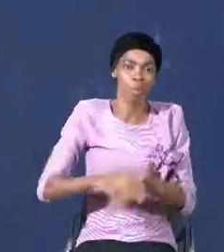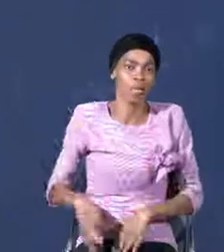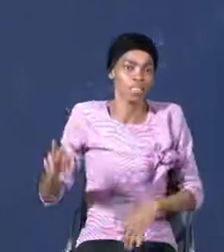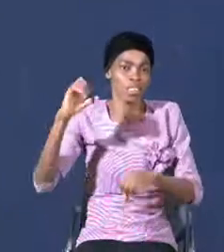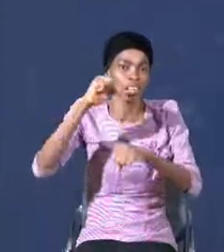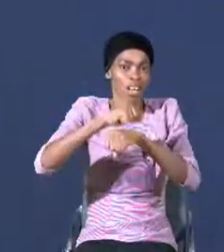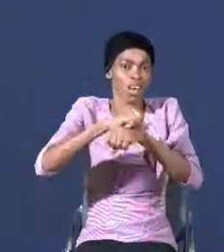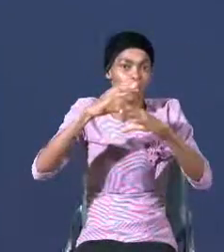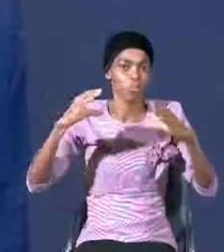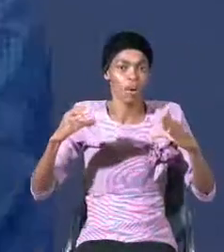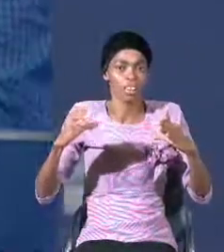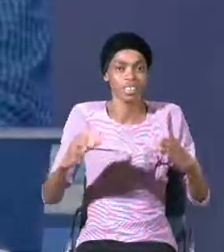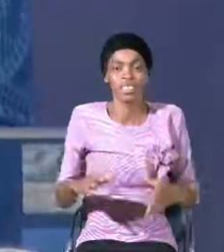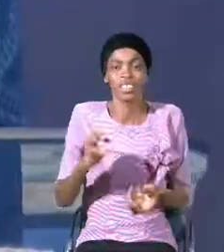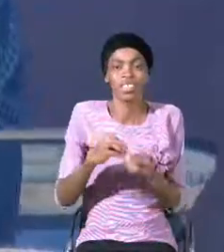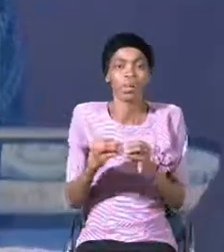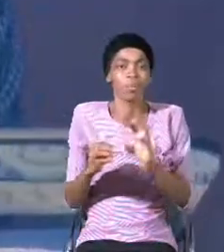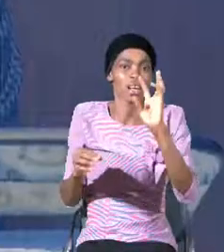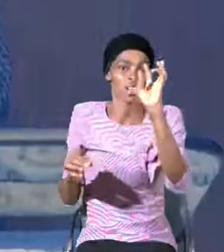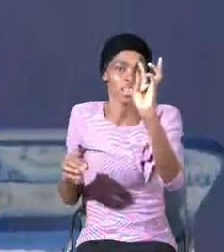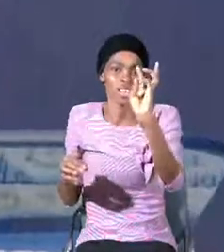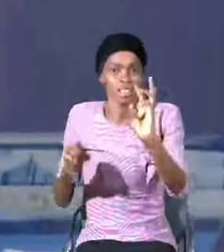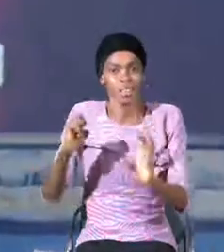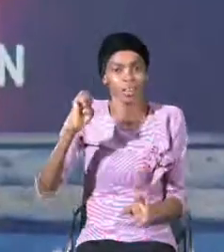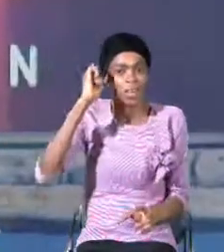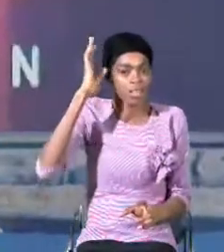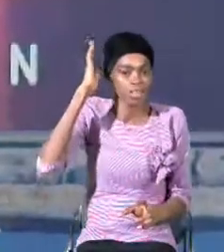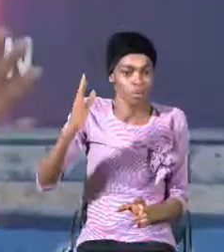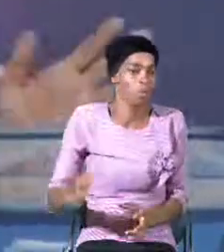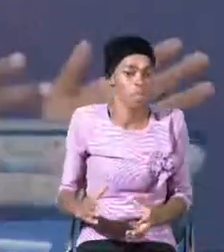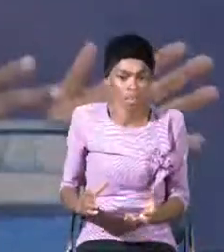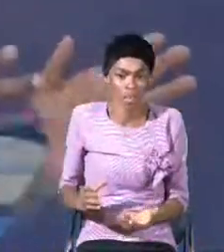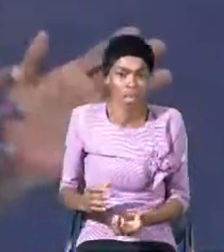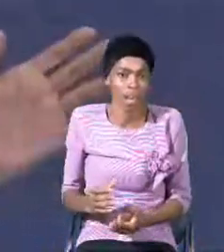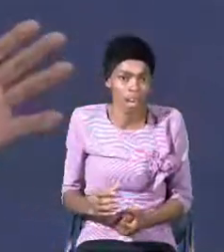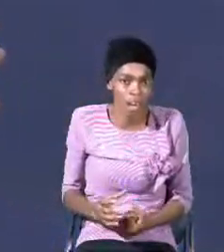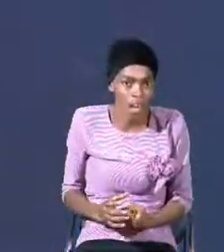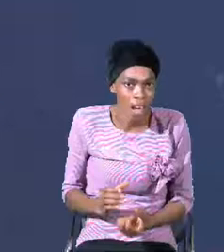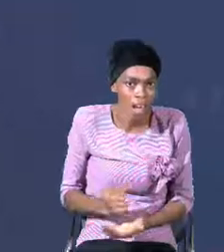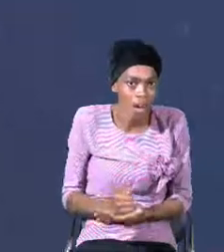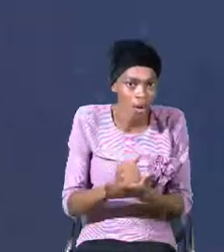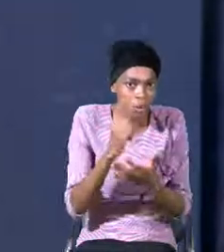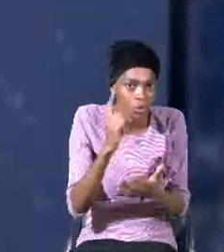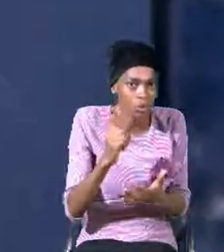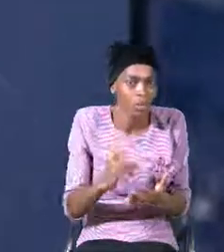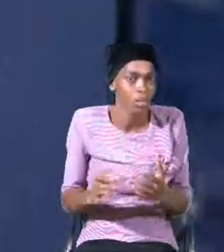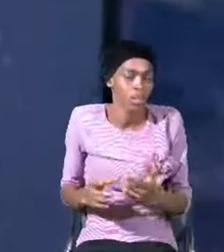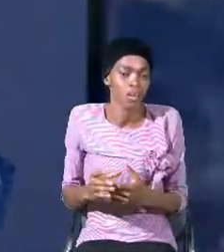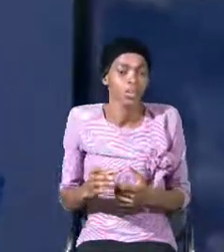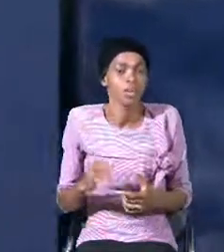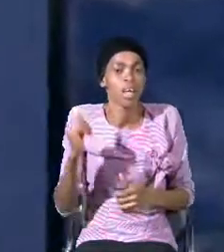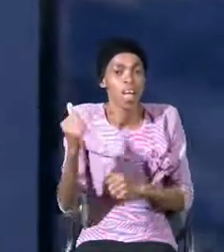son tabernacle. Il te protégera. Septièmement, il va te couvrir. Satan ne pourra pas te